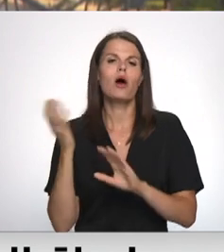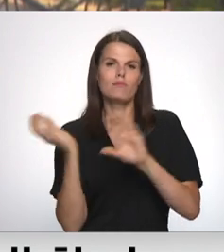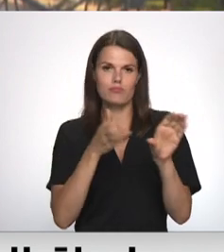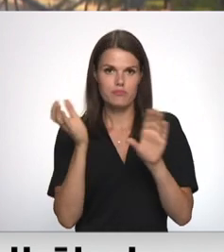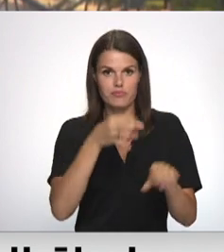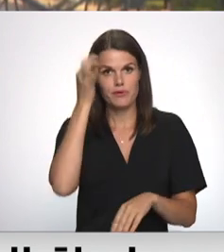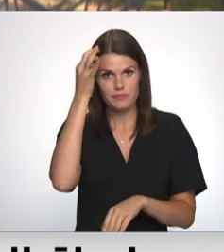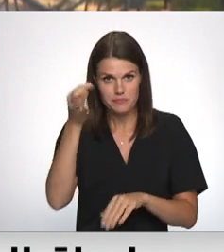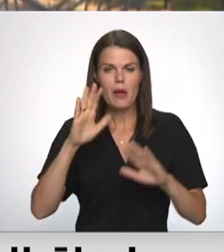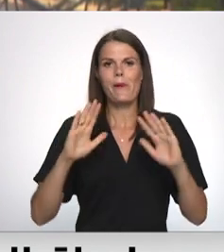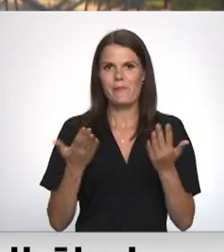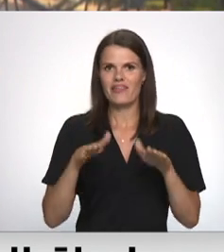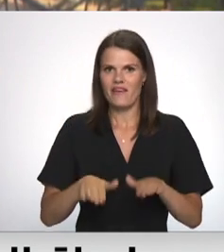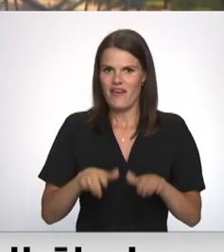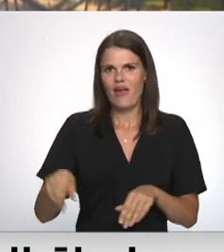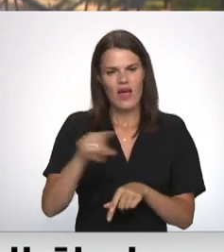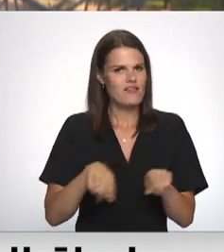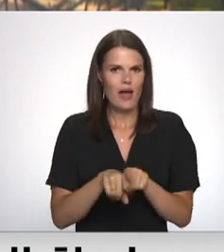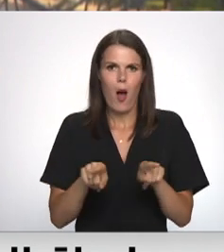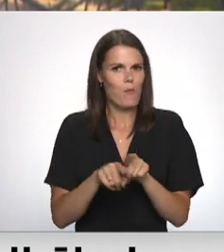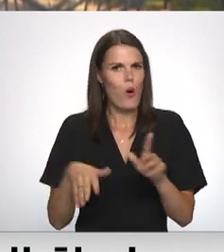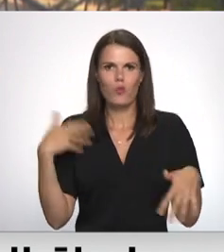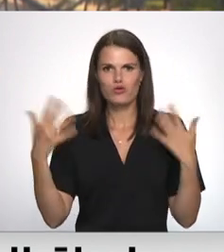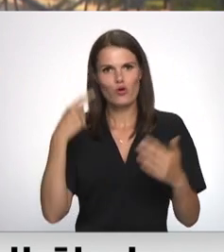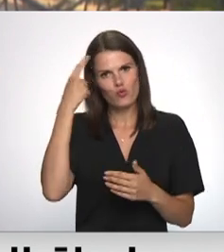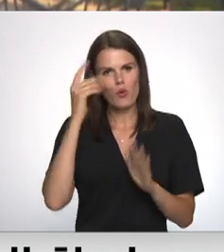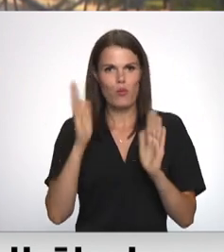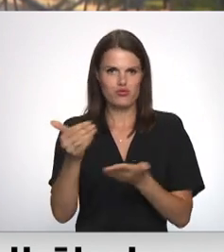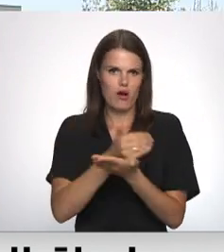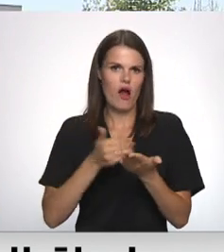problēmas varētu atkārtoties. Un plašāk par to stāsta Dāvids Freidenfelds.